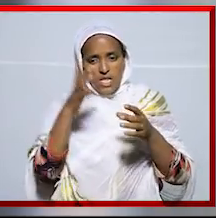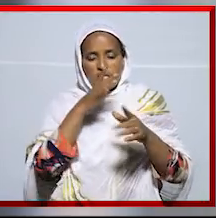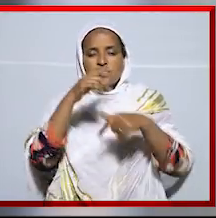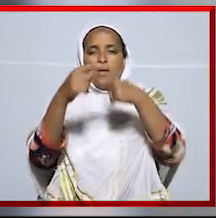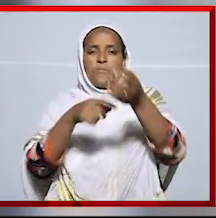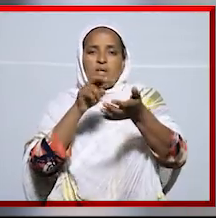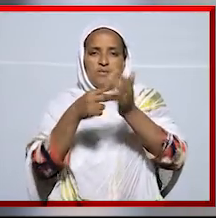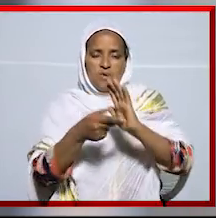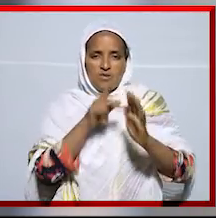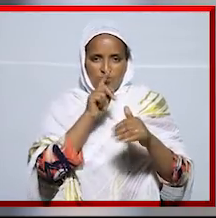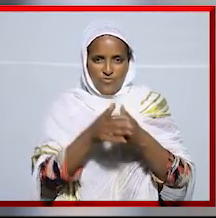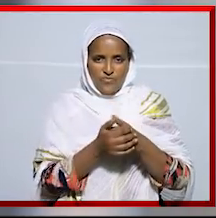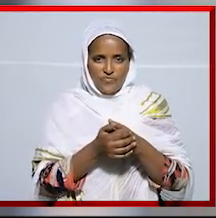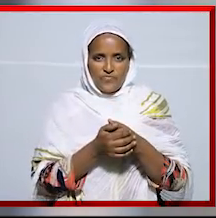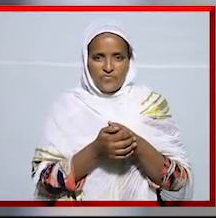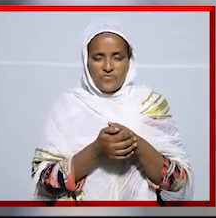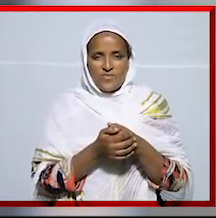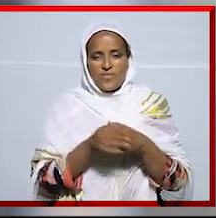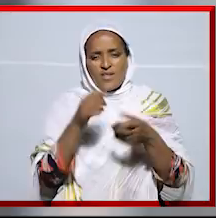ረጅም ልብሶች ወይም ደግሞ